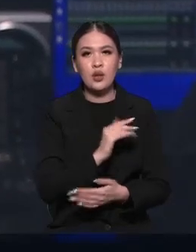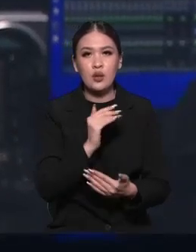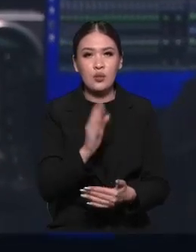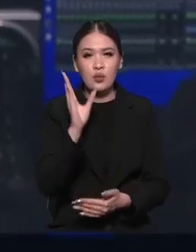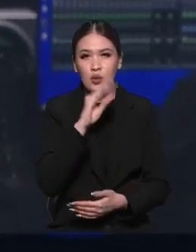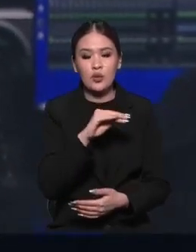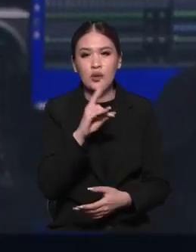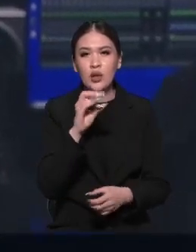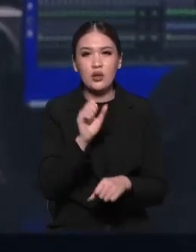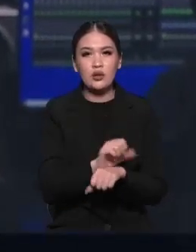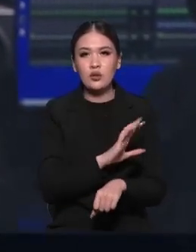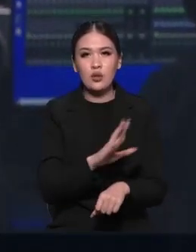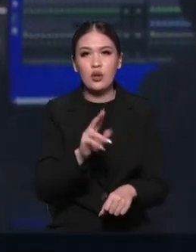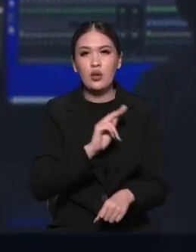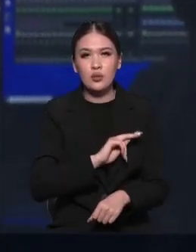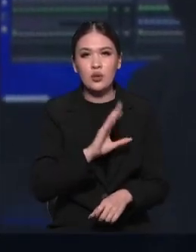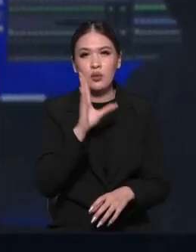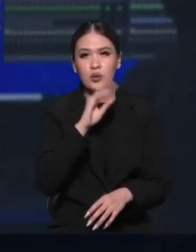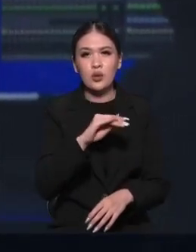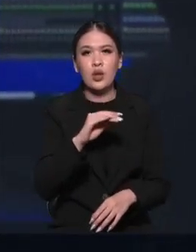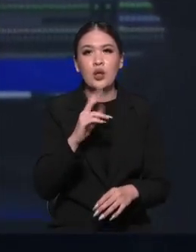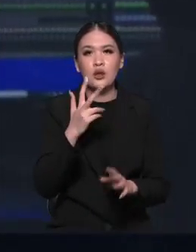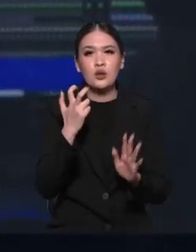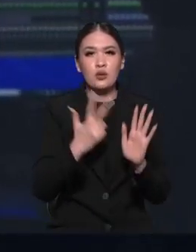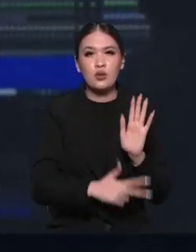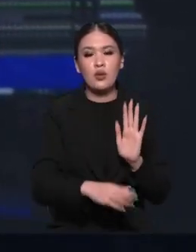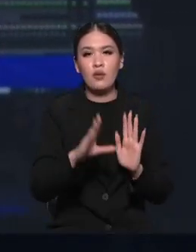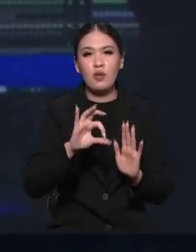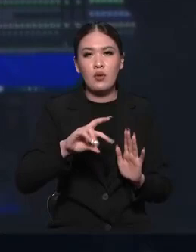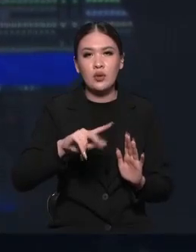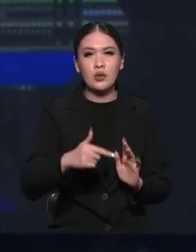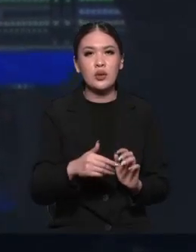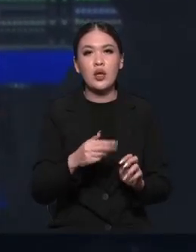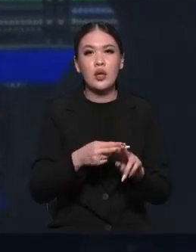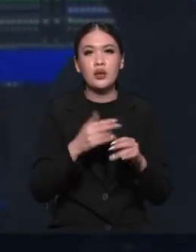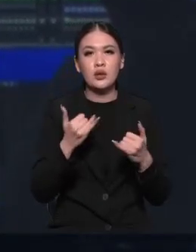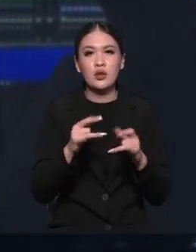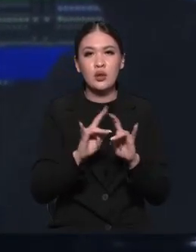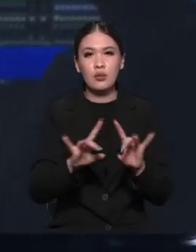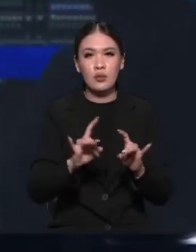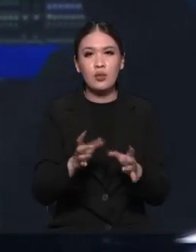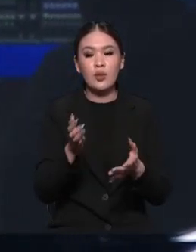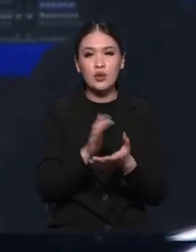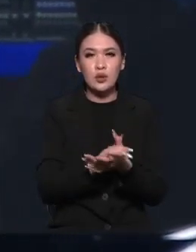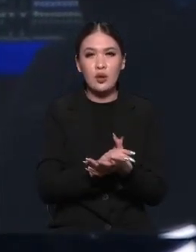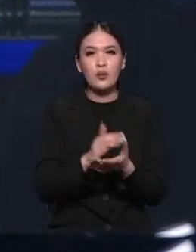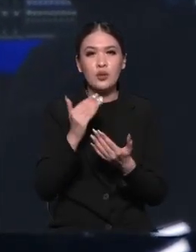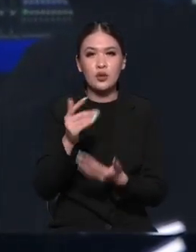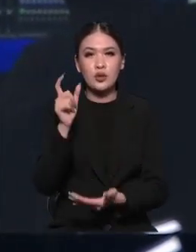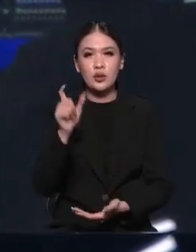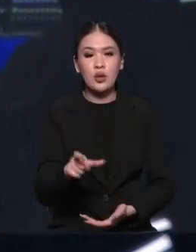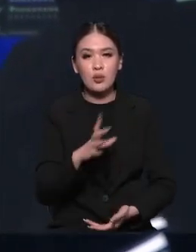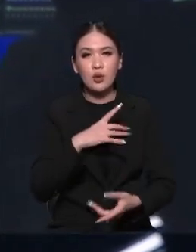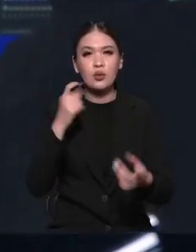может непрерывно и способен выдавать напряжение до 380 вольт. Айман Каймульдина познакомилась с новатором и